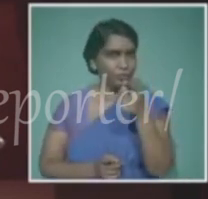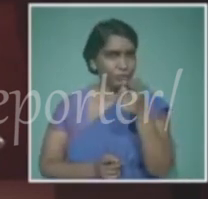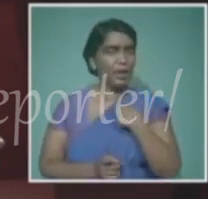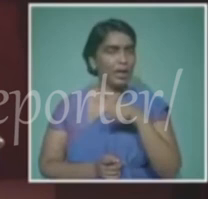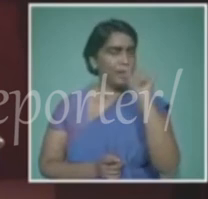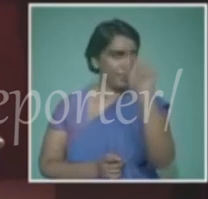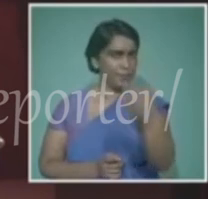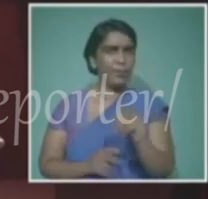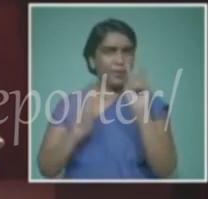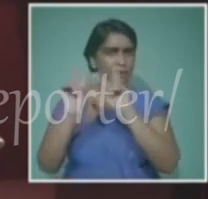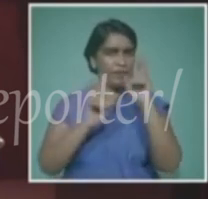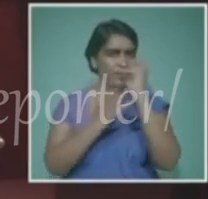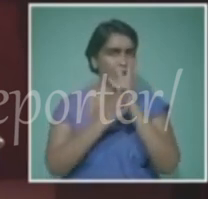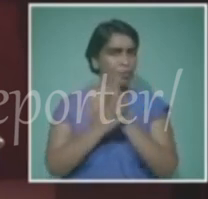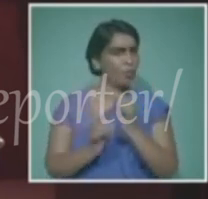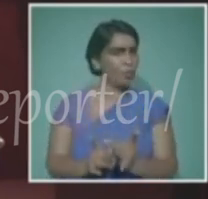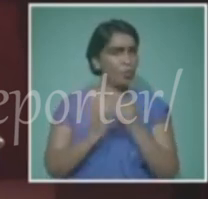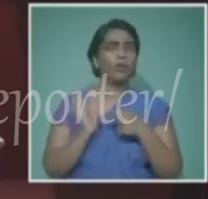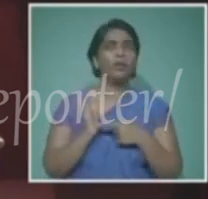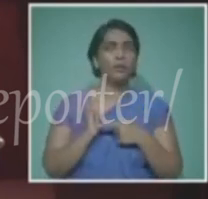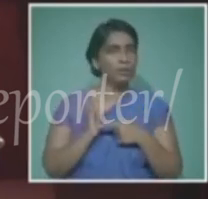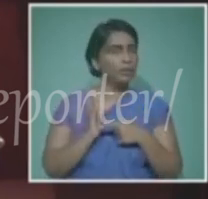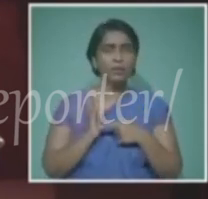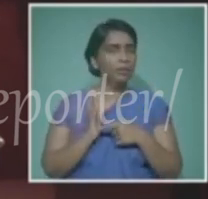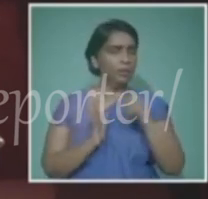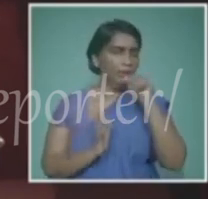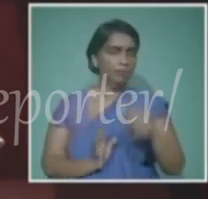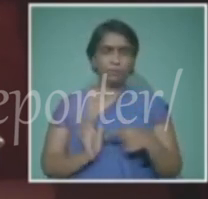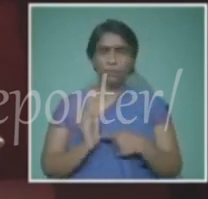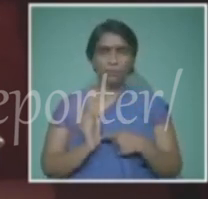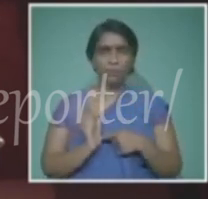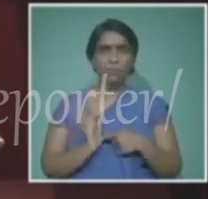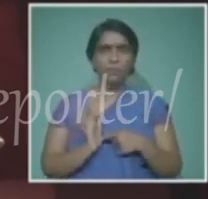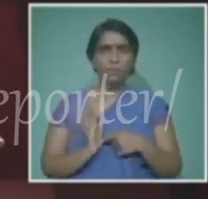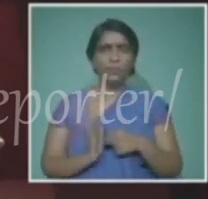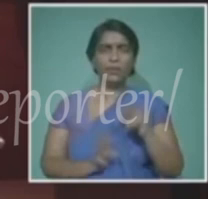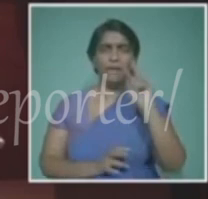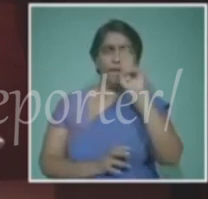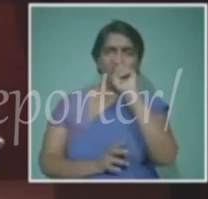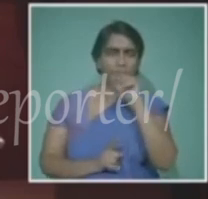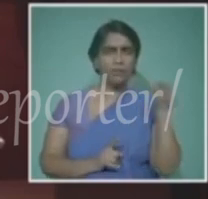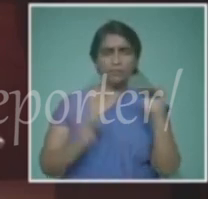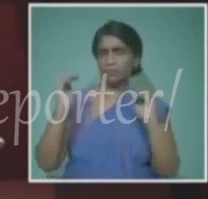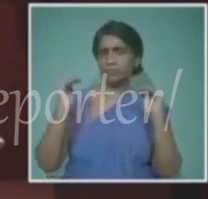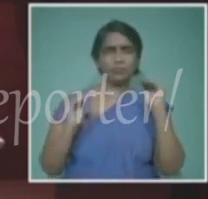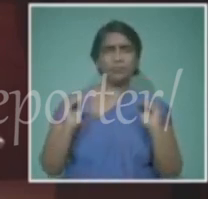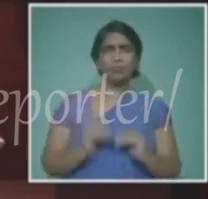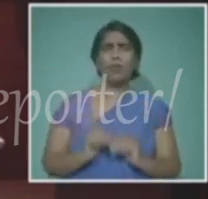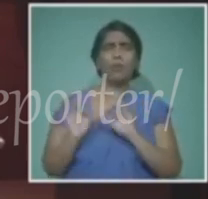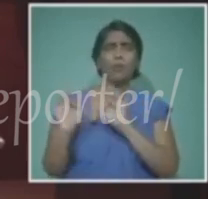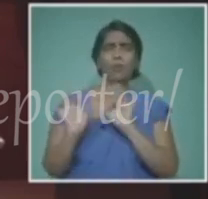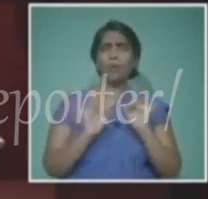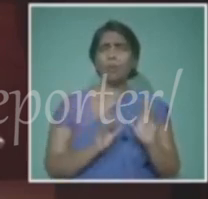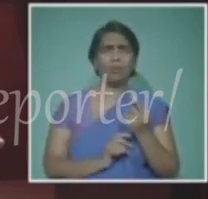කිව්වා මේ 22 තියෙන ආකාරයට ත වශයෙන්ම 20ත් එක්ක සංසන්දනය කරනකොට වැඩියම් වෙනසක් සිද්ධ